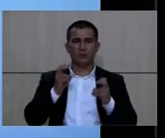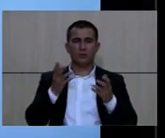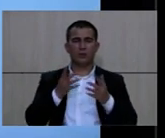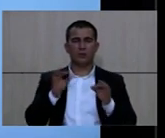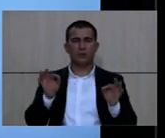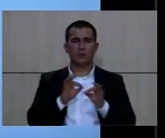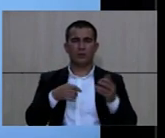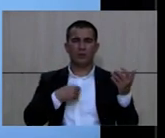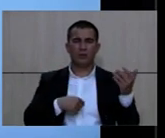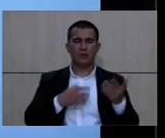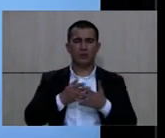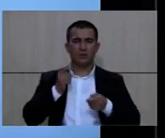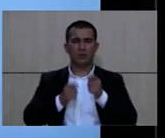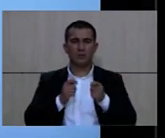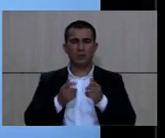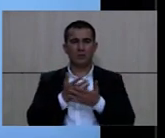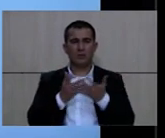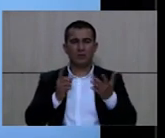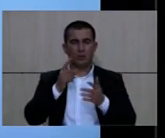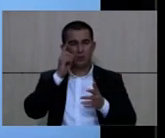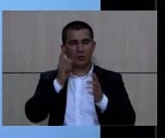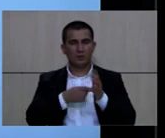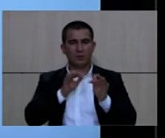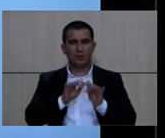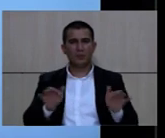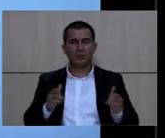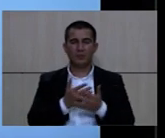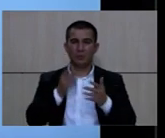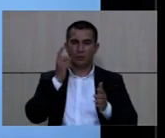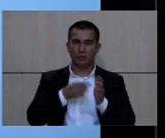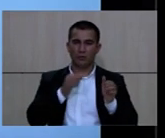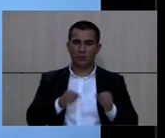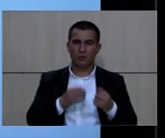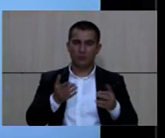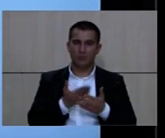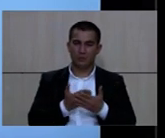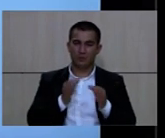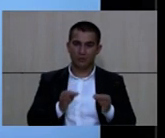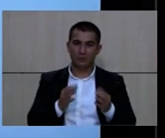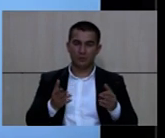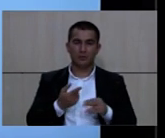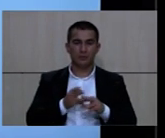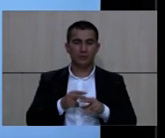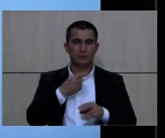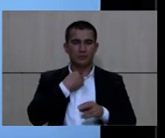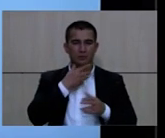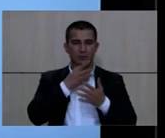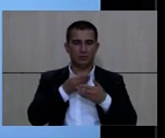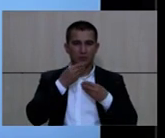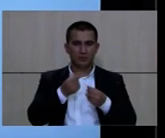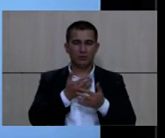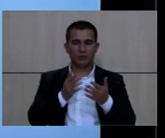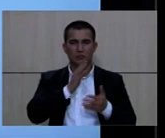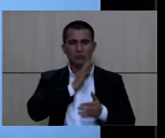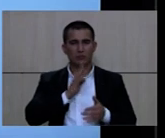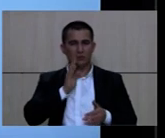cholg'u asbobi chalinayotganini aniqlashimiz mumkin. Demak, tovush tembri orqali biz ayol